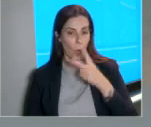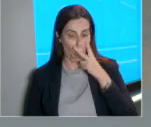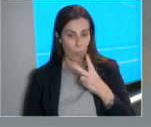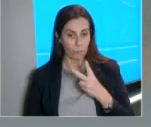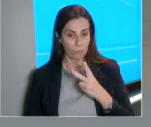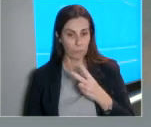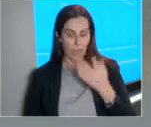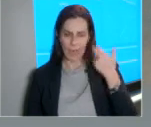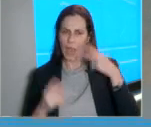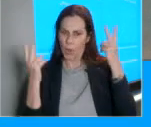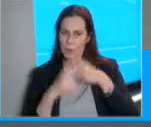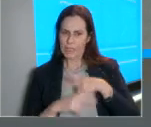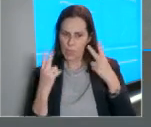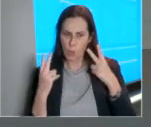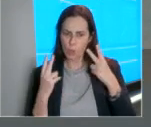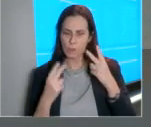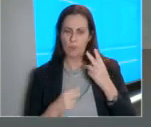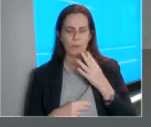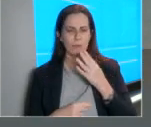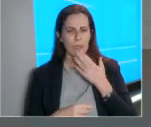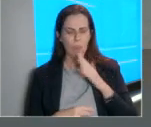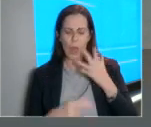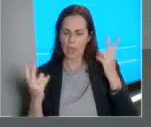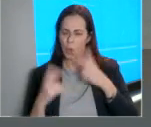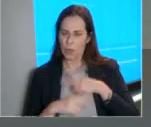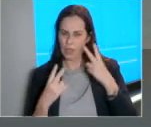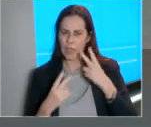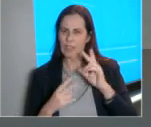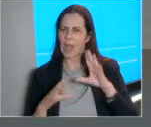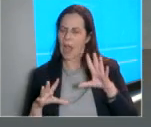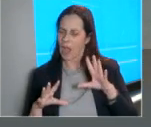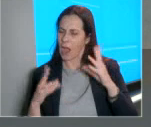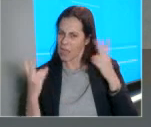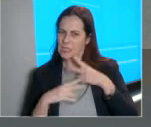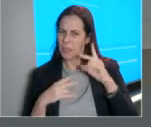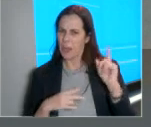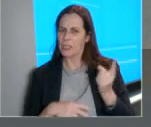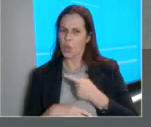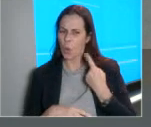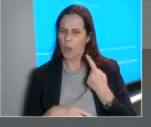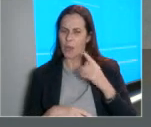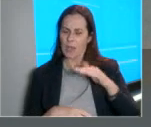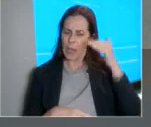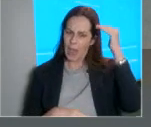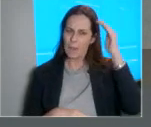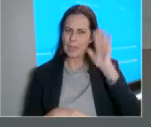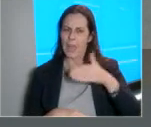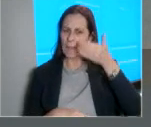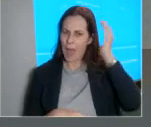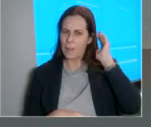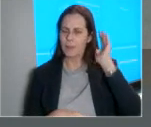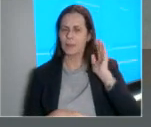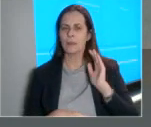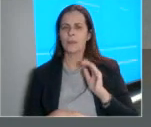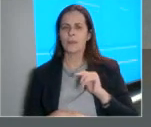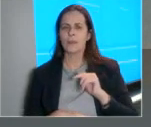את זה, נדמה לי שהיה קונצנזוס ישראלי, אולי קונצנזוס זו לא המילה, אבל הייתה הסכמה די רחבה בחברה הישראלית, גם גנץ, גם לפיד, גם אחרים